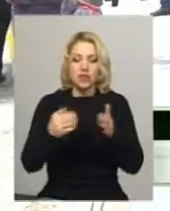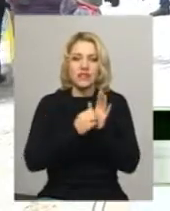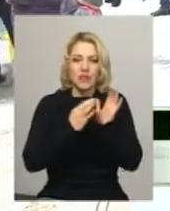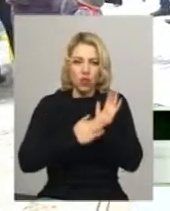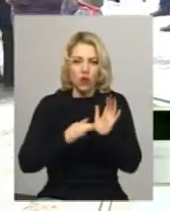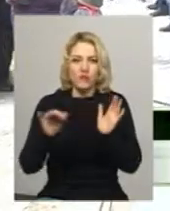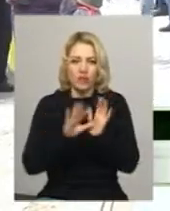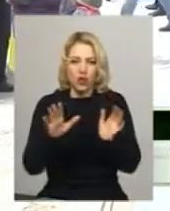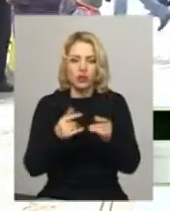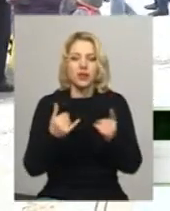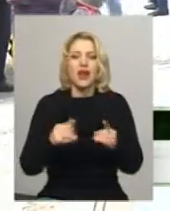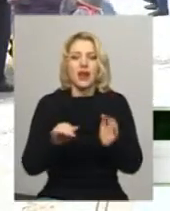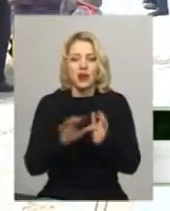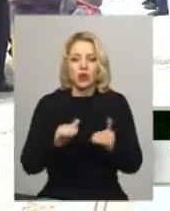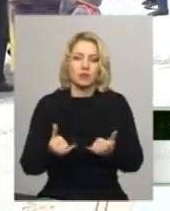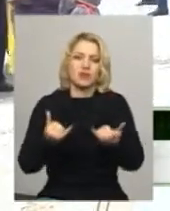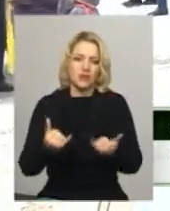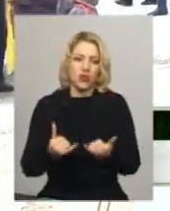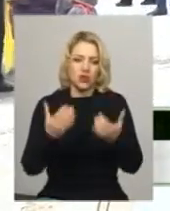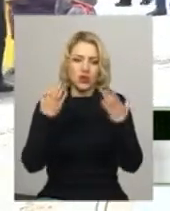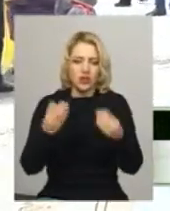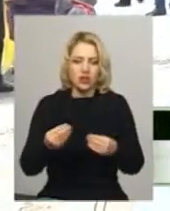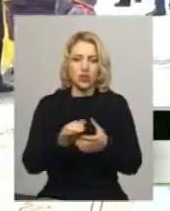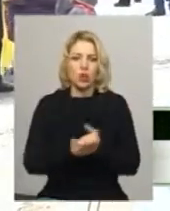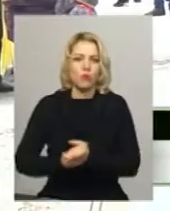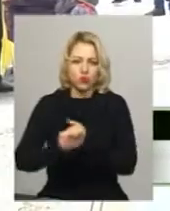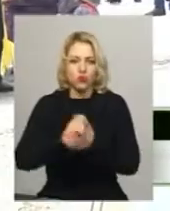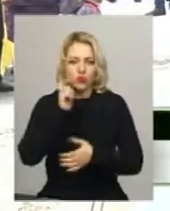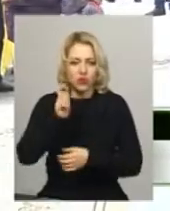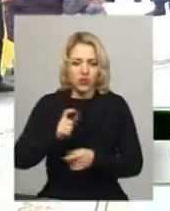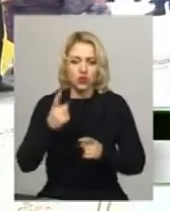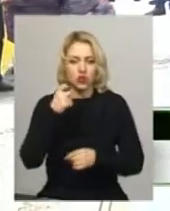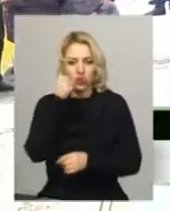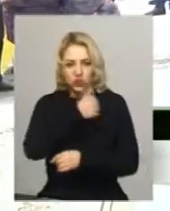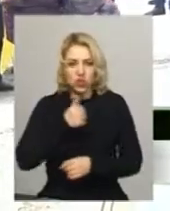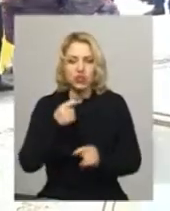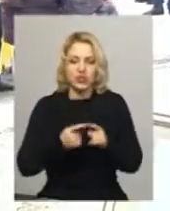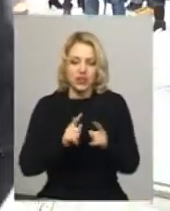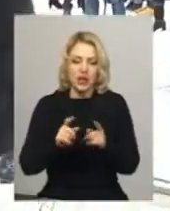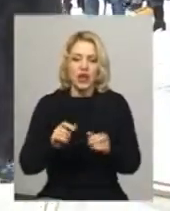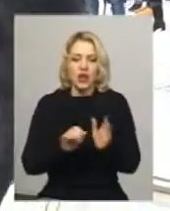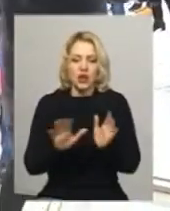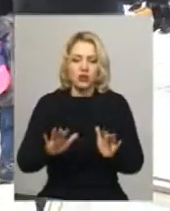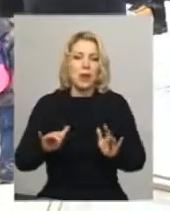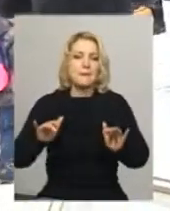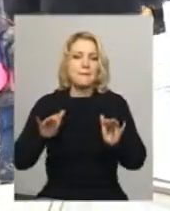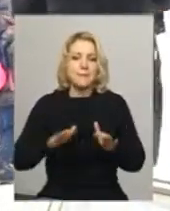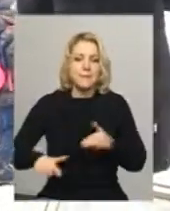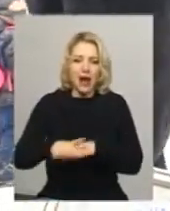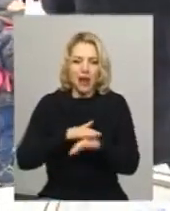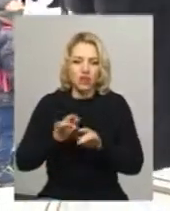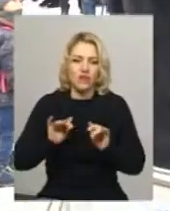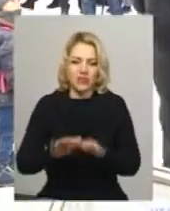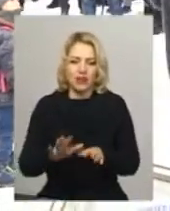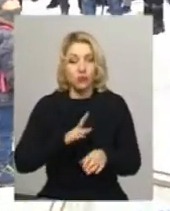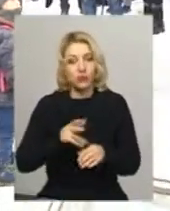рекорд присвячений Дню Соборності, 100-річчю Соборності України. Це рекорд номінації «Масові заходи». Заявка була на